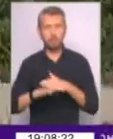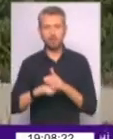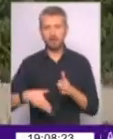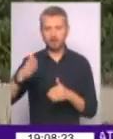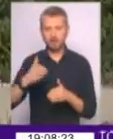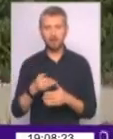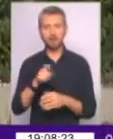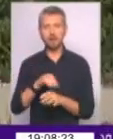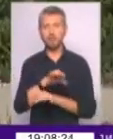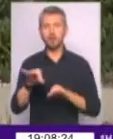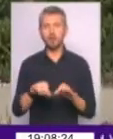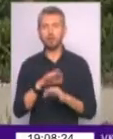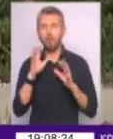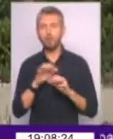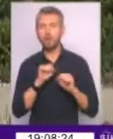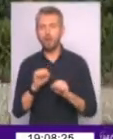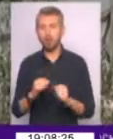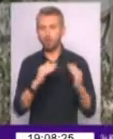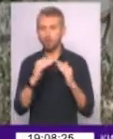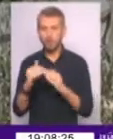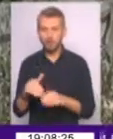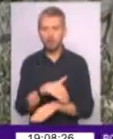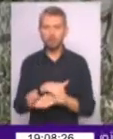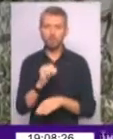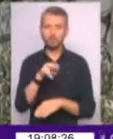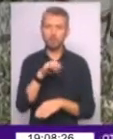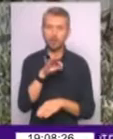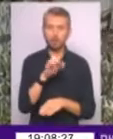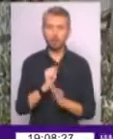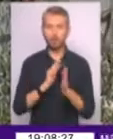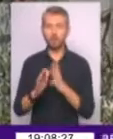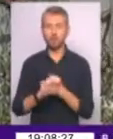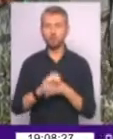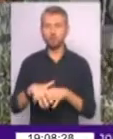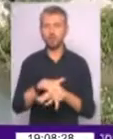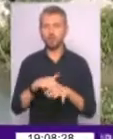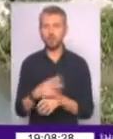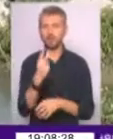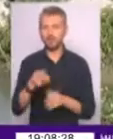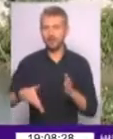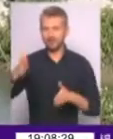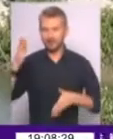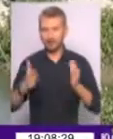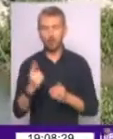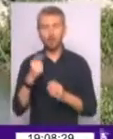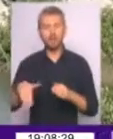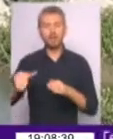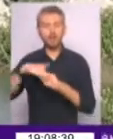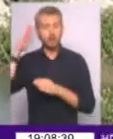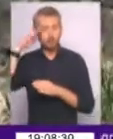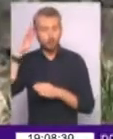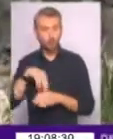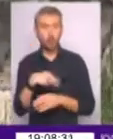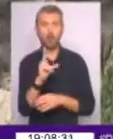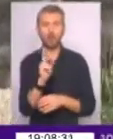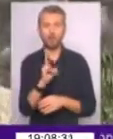За проєктом оберігатимуть будинки в провулку Філатова і на бульварі Дружби Народів дві стінки. Одна над самою водою, друга